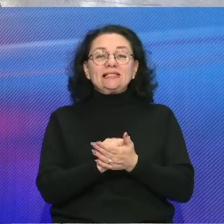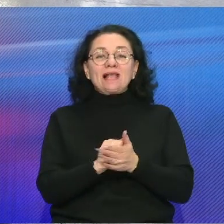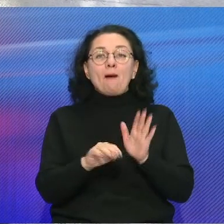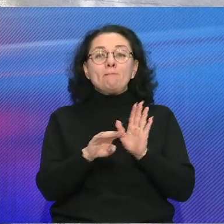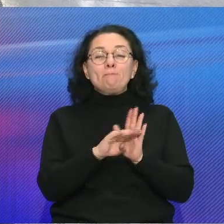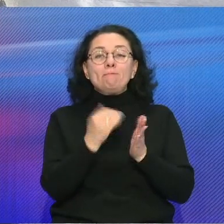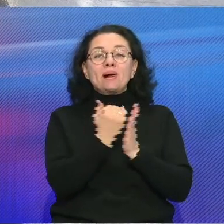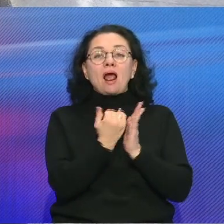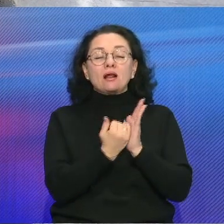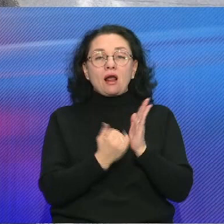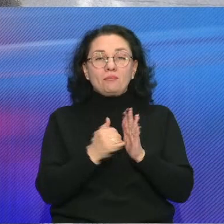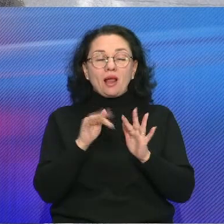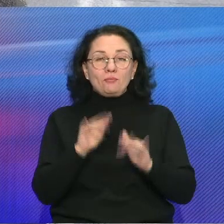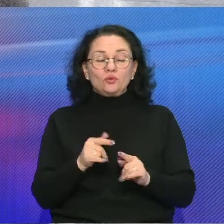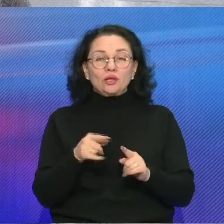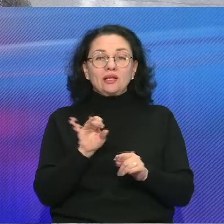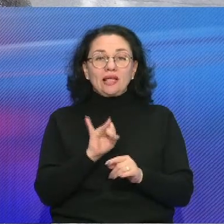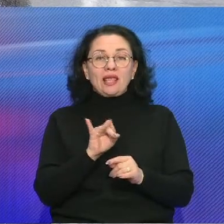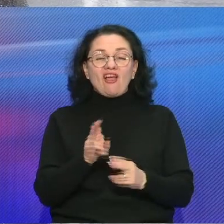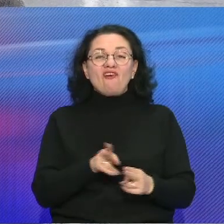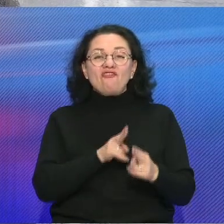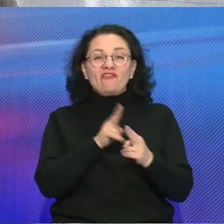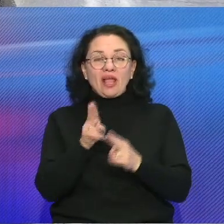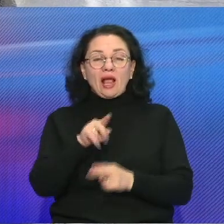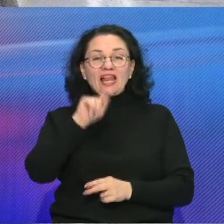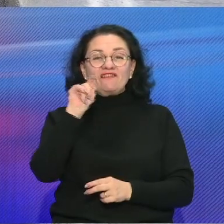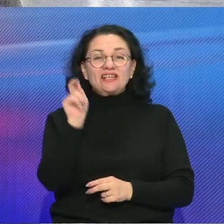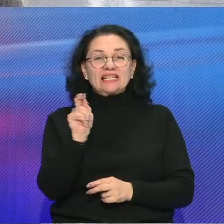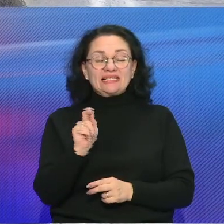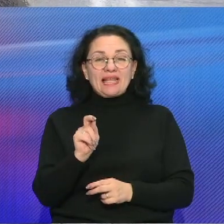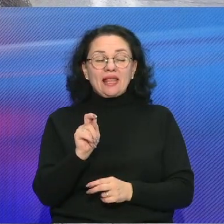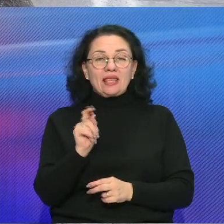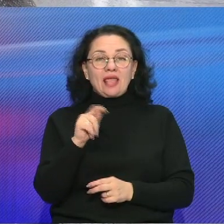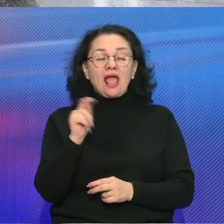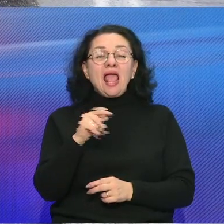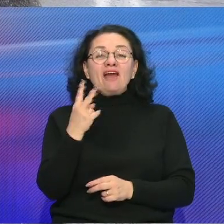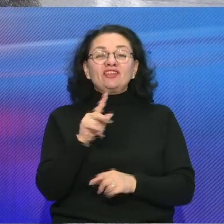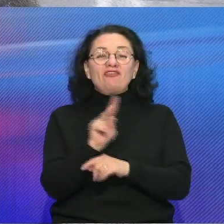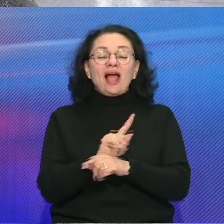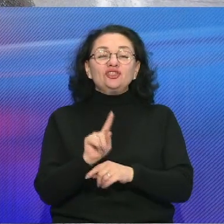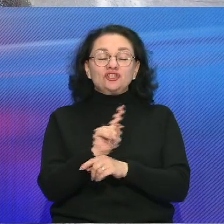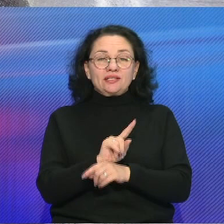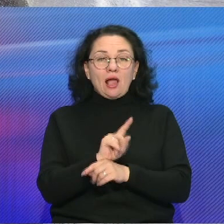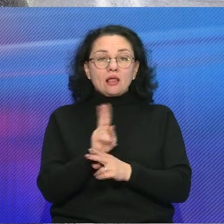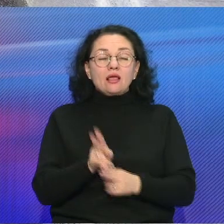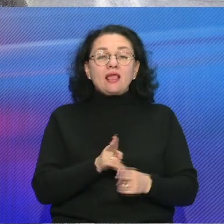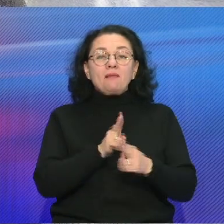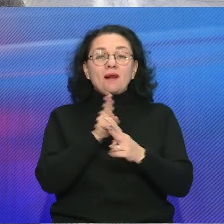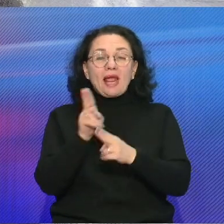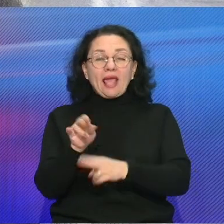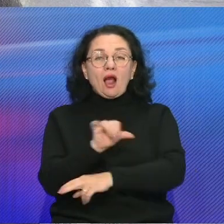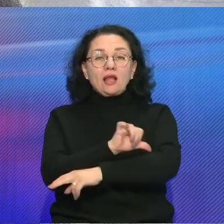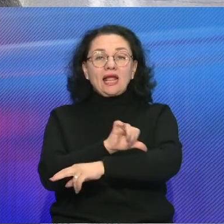Мы выехали в воскресенье с накопителя и проехали только